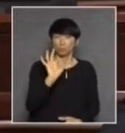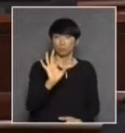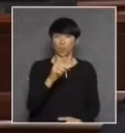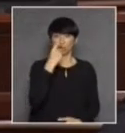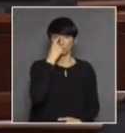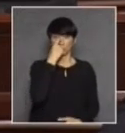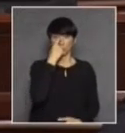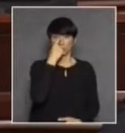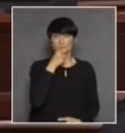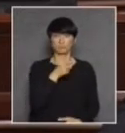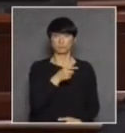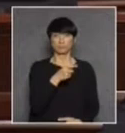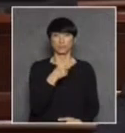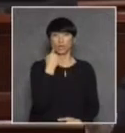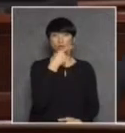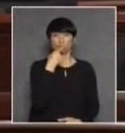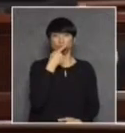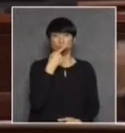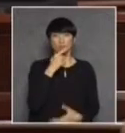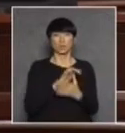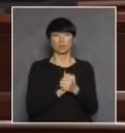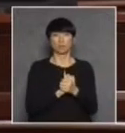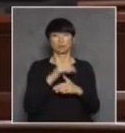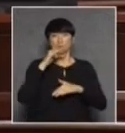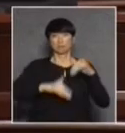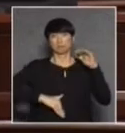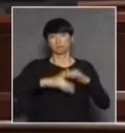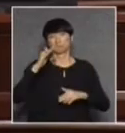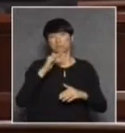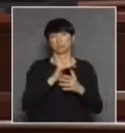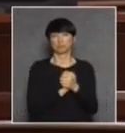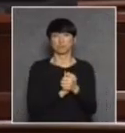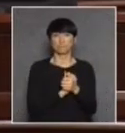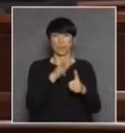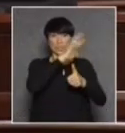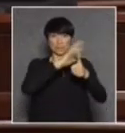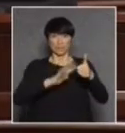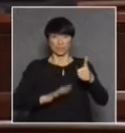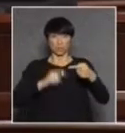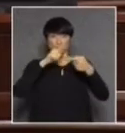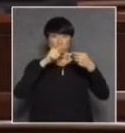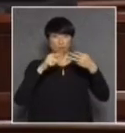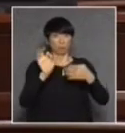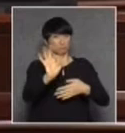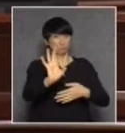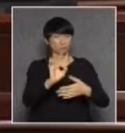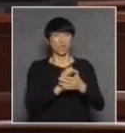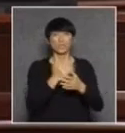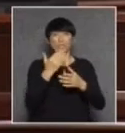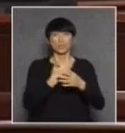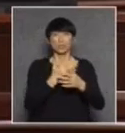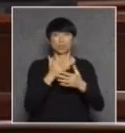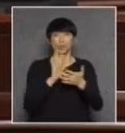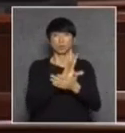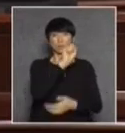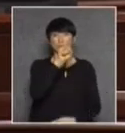嘅語言藝術呢就話，嘿，我冇影響到呢幾個民生項目嘅，因為呢喺